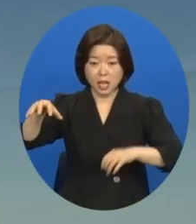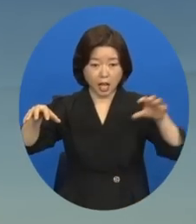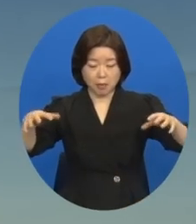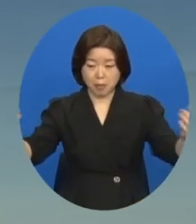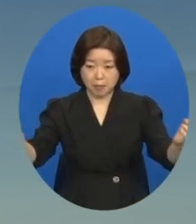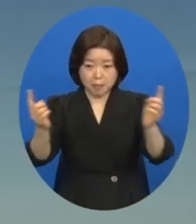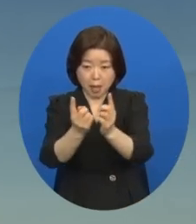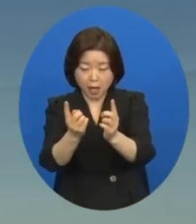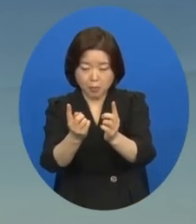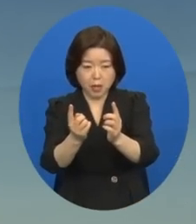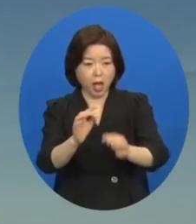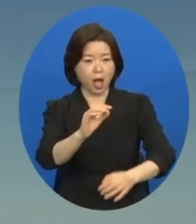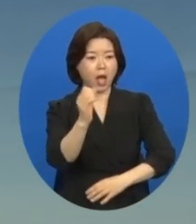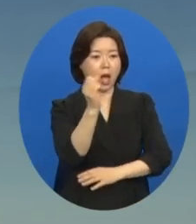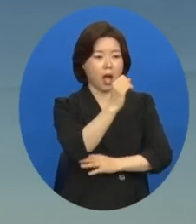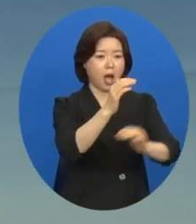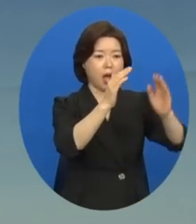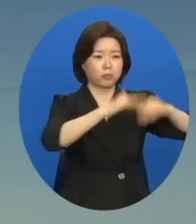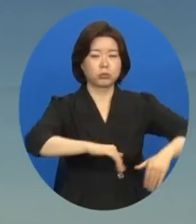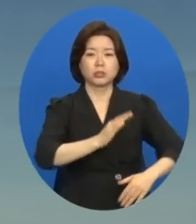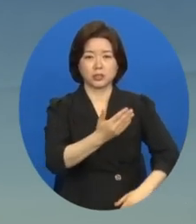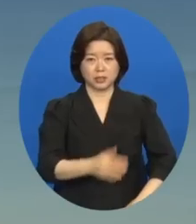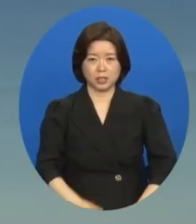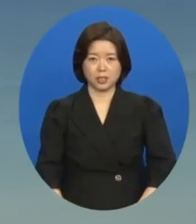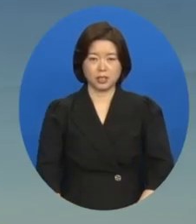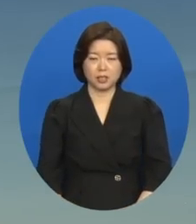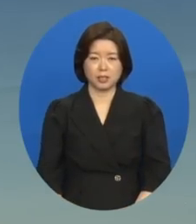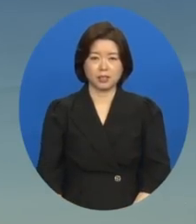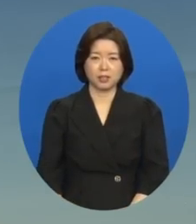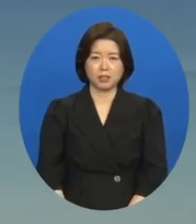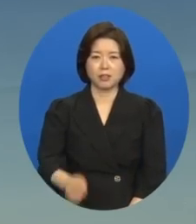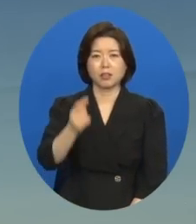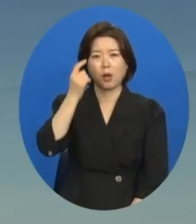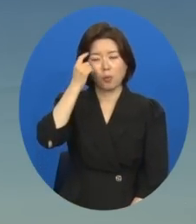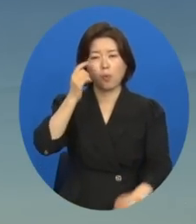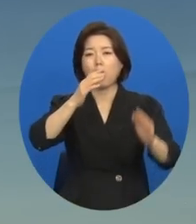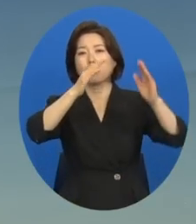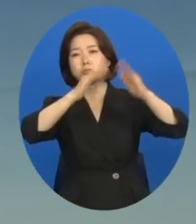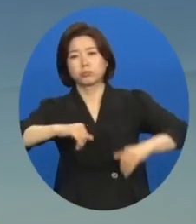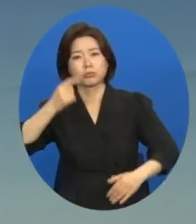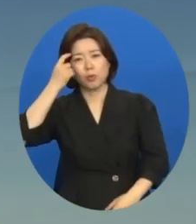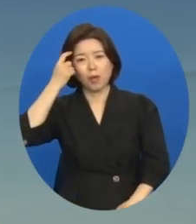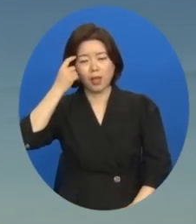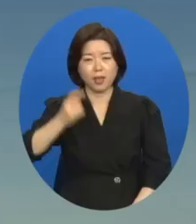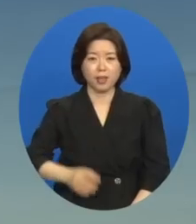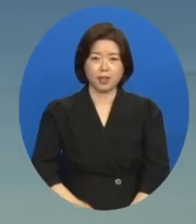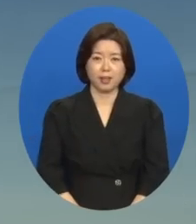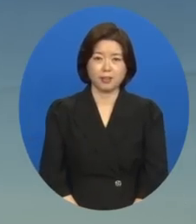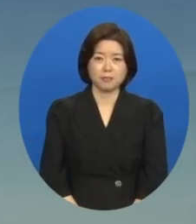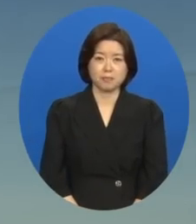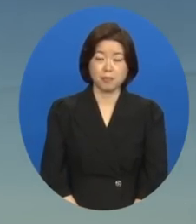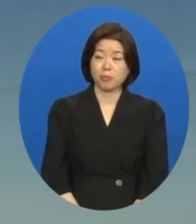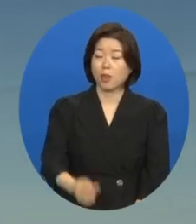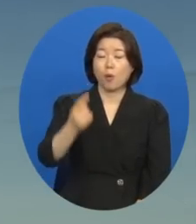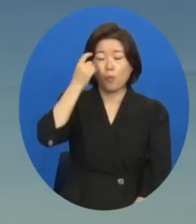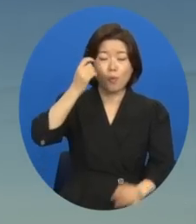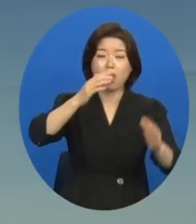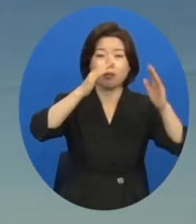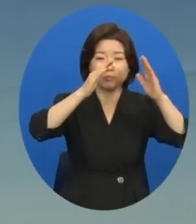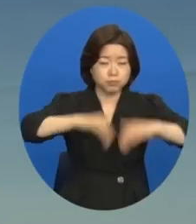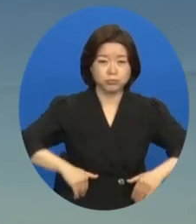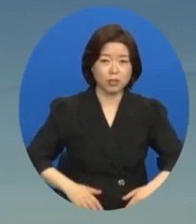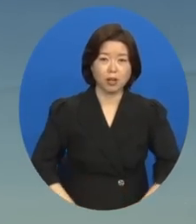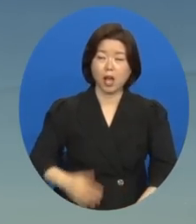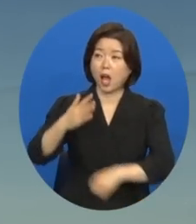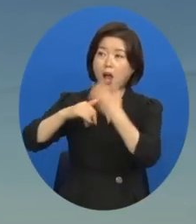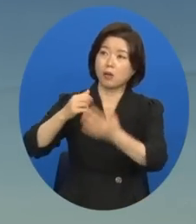흔들리고 무너지게 된다는 겁니다. 그런데 왜 그렇게 무너뜨리세요? 아니 왜 무너뜨리기 원하세요? 하나님